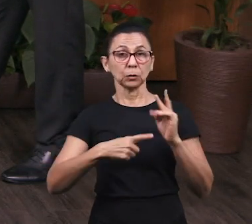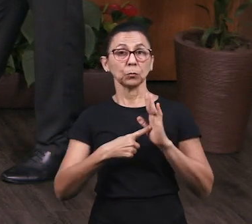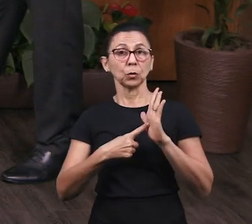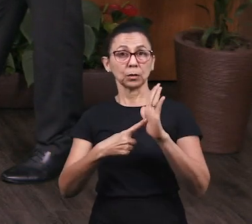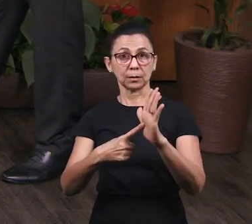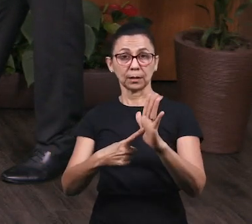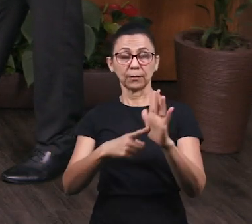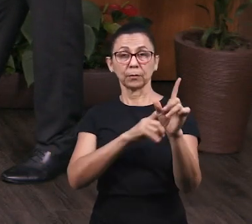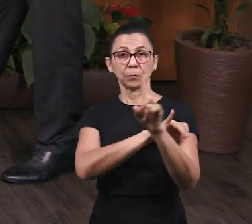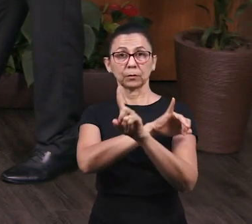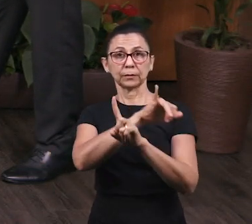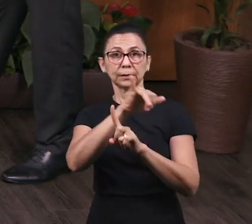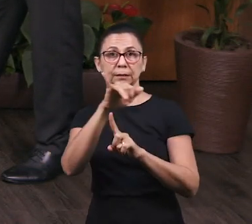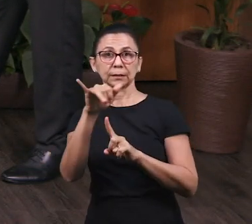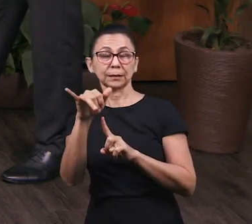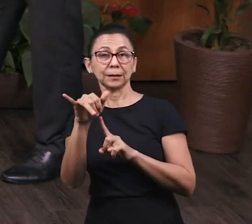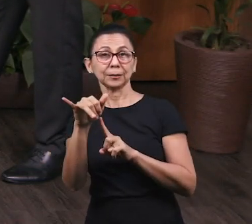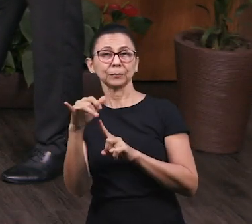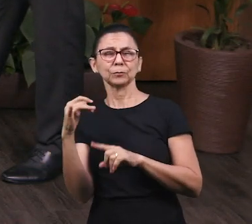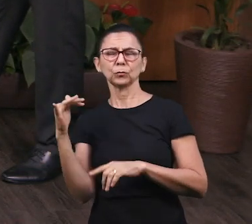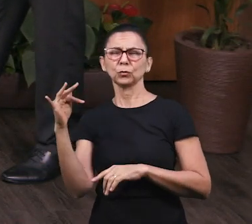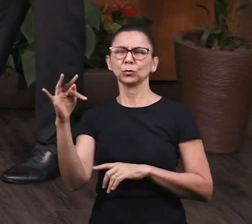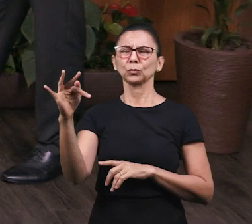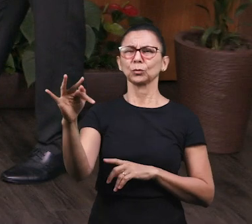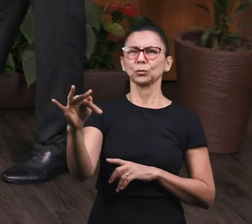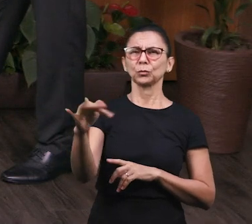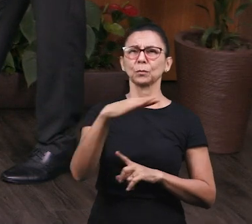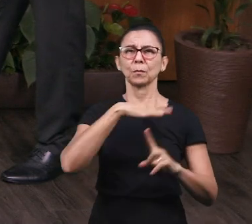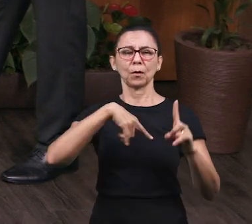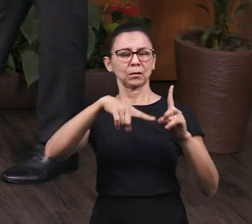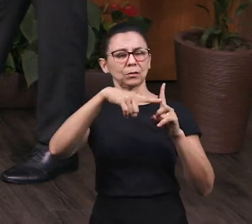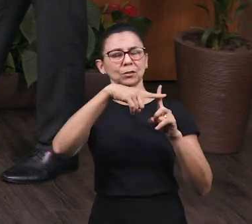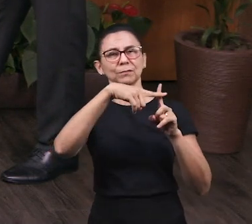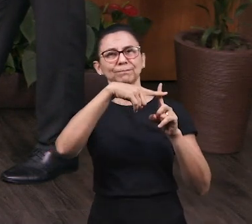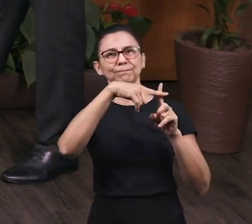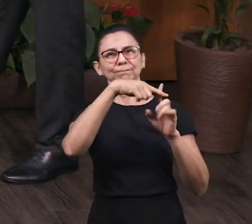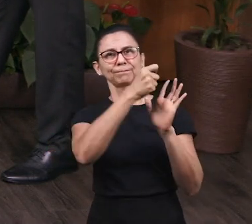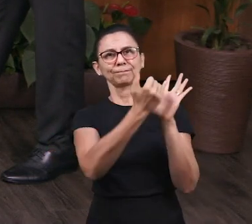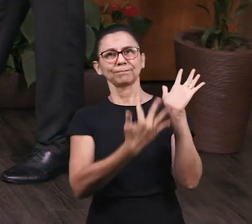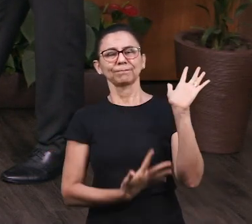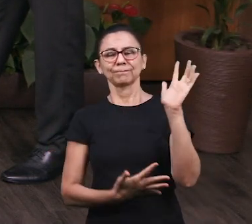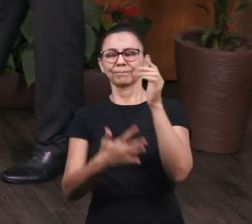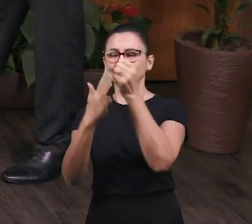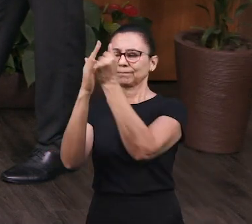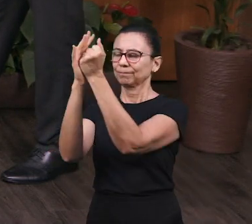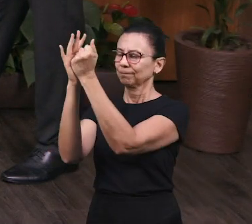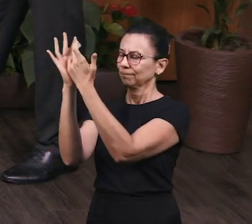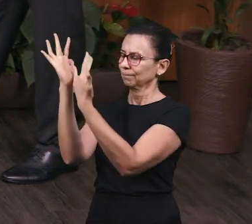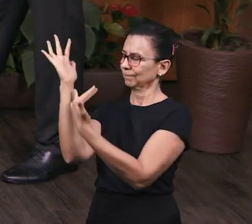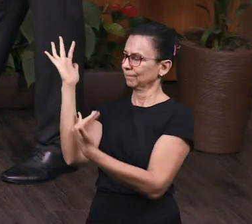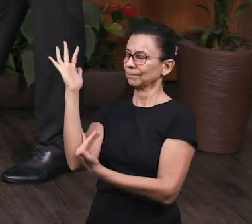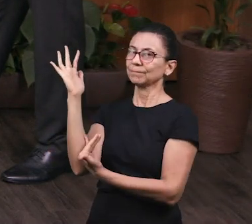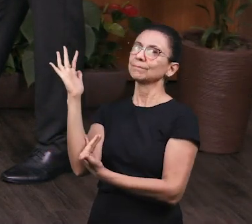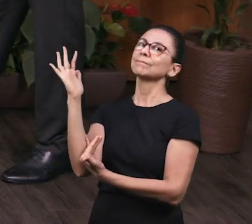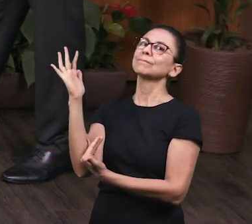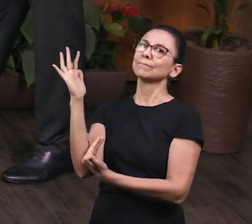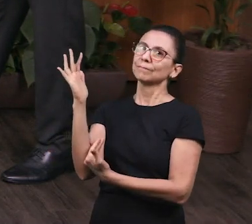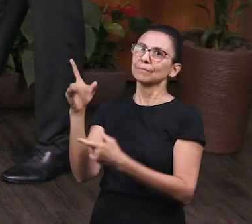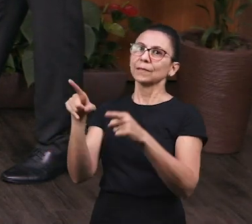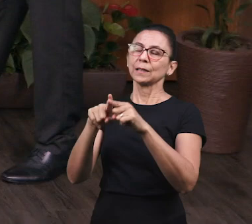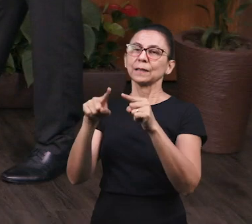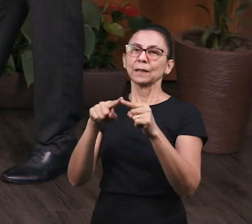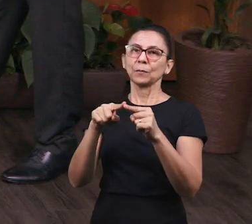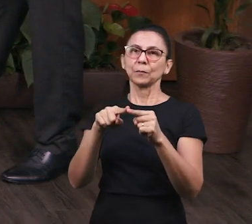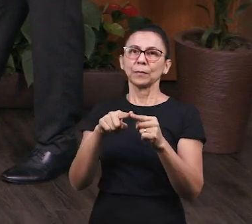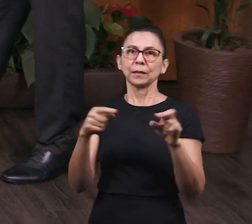vers le sacrifice du Seigneur Jésus, le sang qu'il a versé. Et cela fait référence à l'évangile de